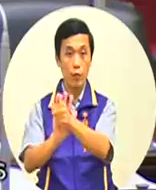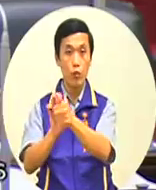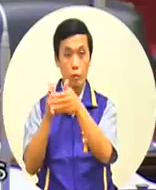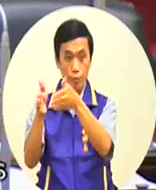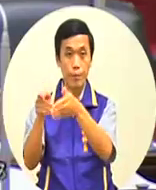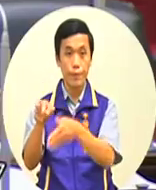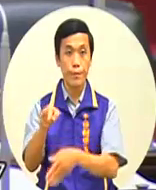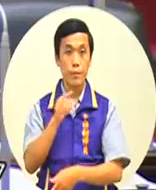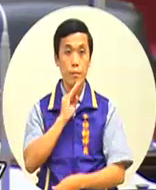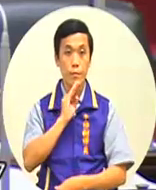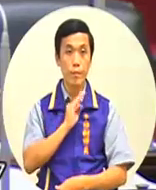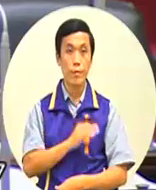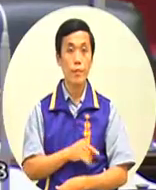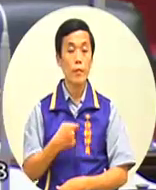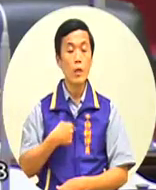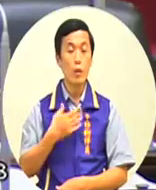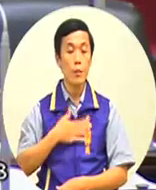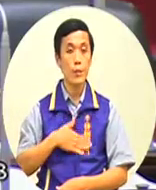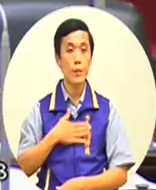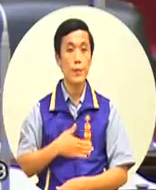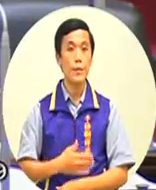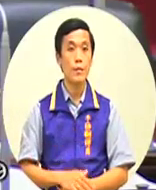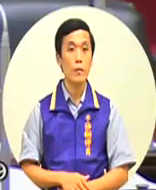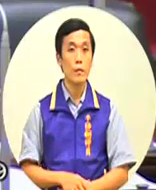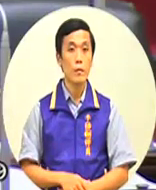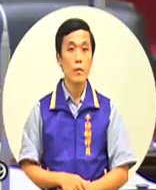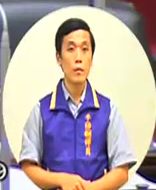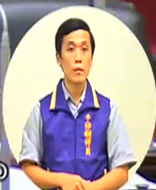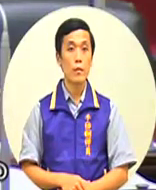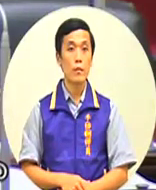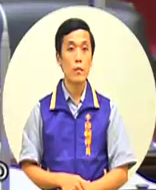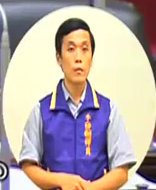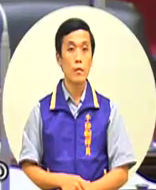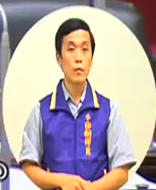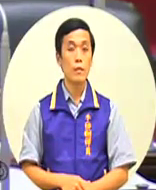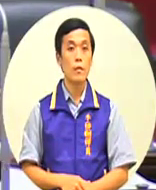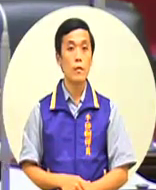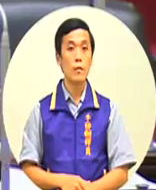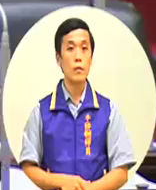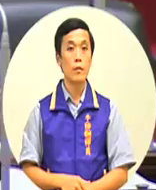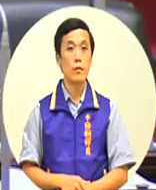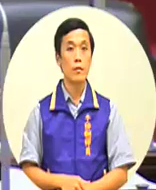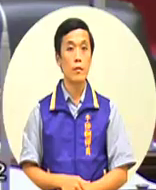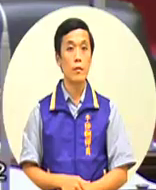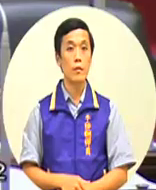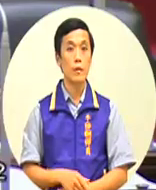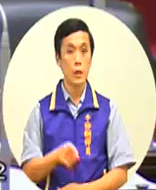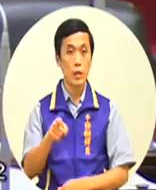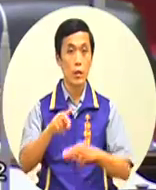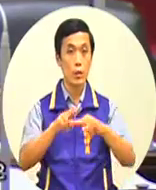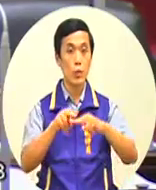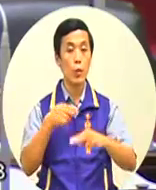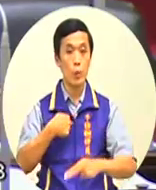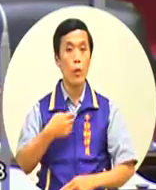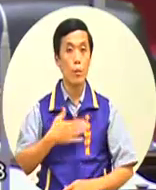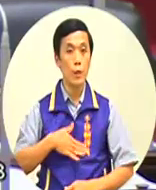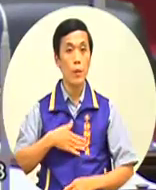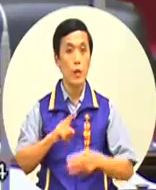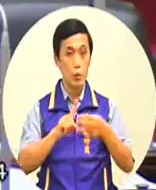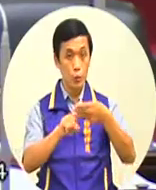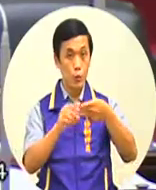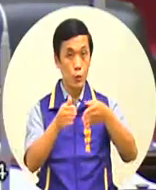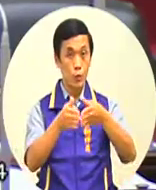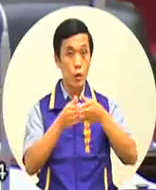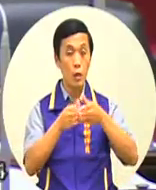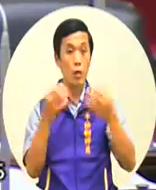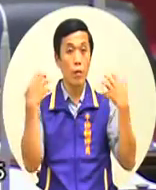好，那这样子我了解。然后，好，来姚局长妈，你请坐。这样我了解，主要所以主要的